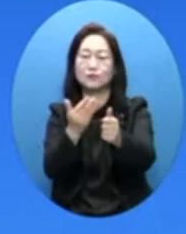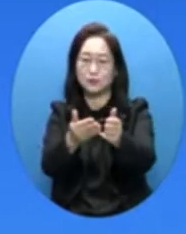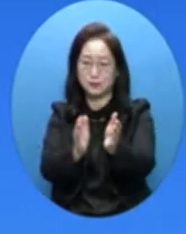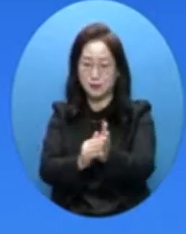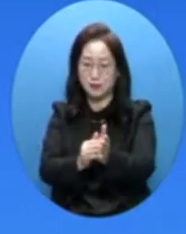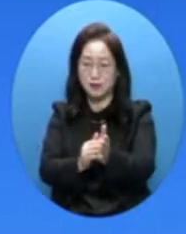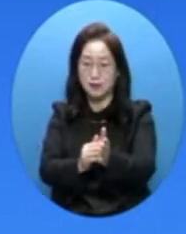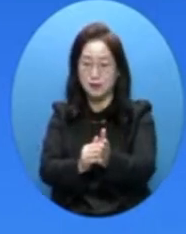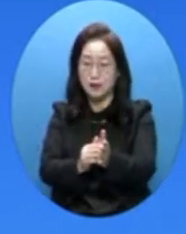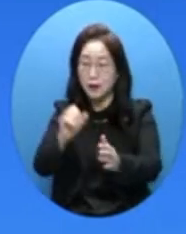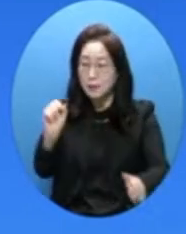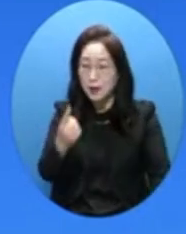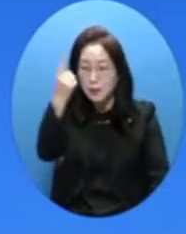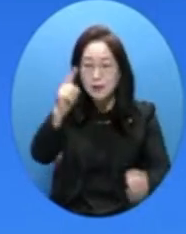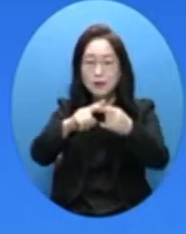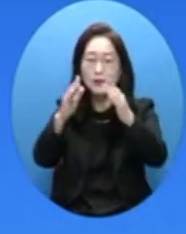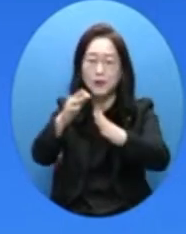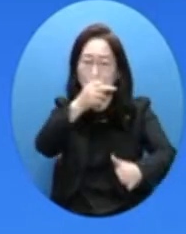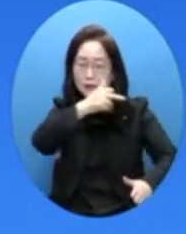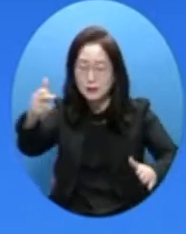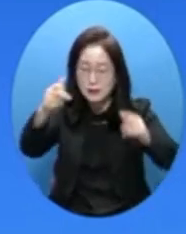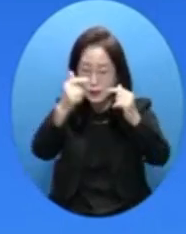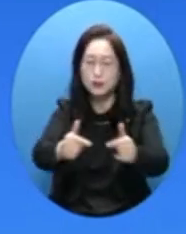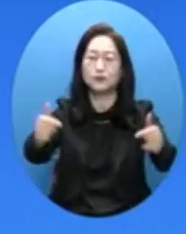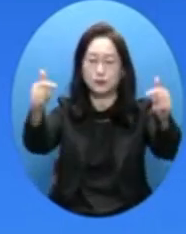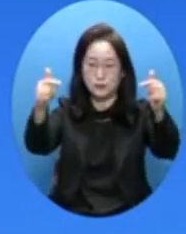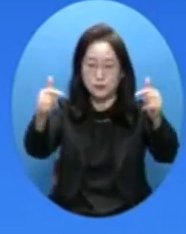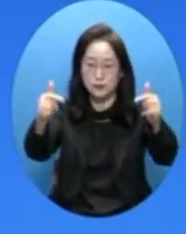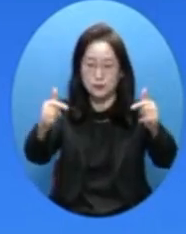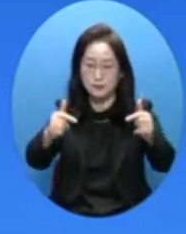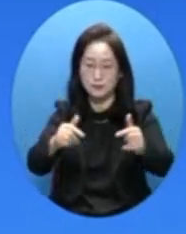그런 말미암아 교회에 큰 붕이 다 오게 된 것입니다.